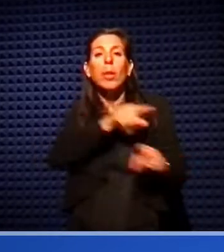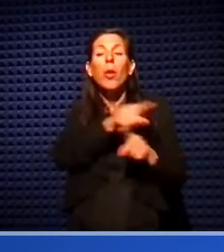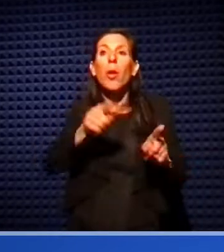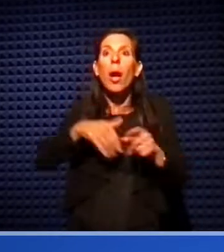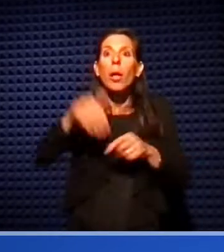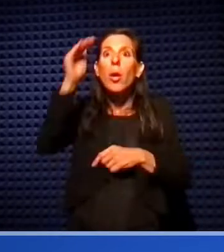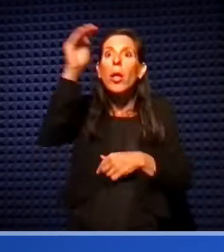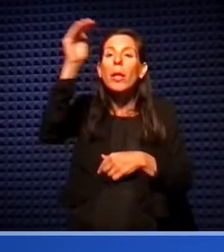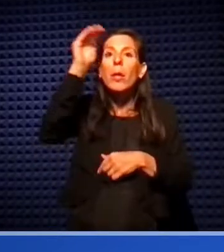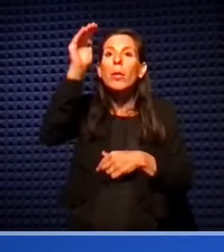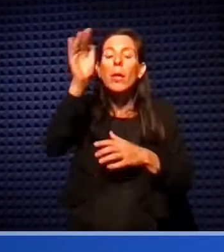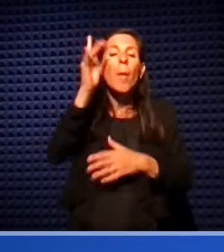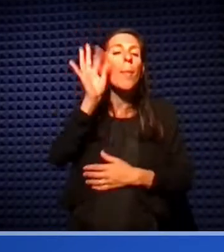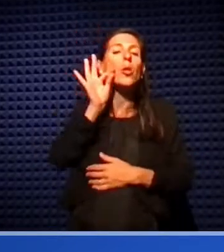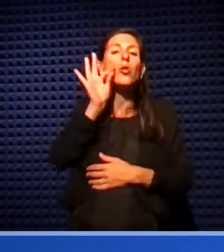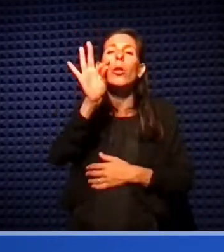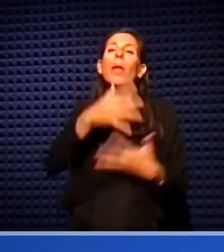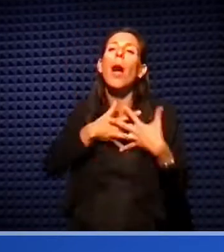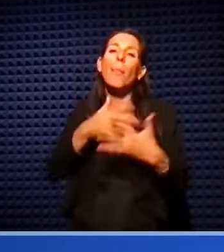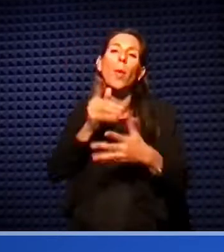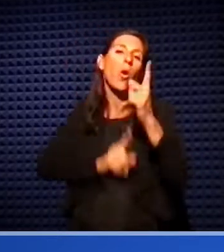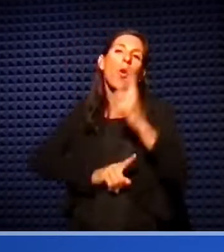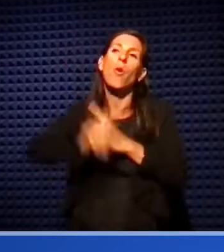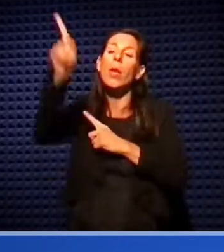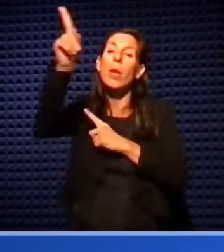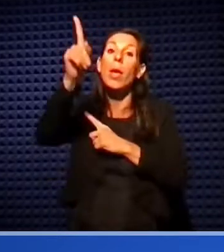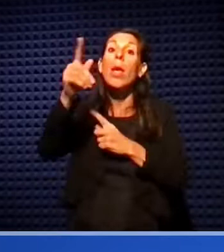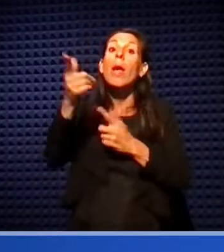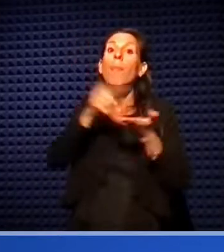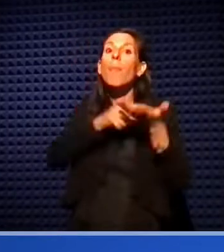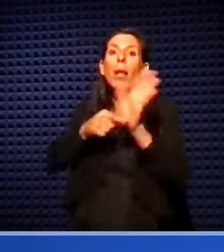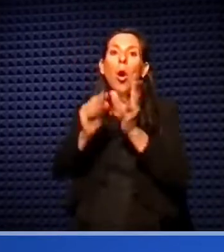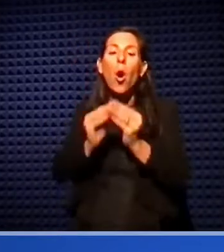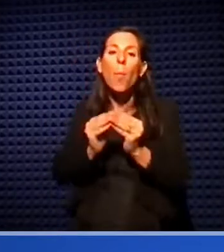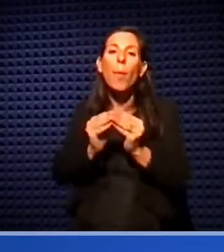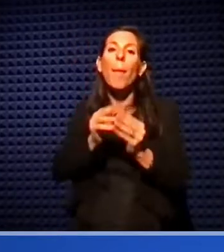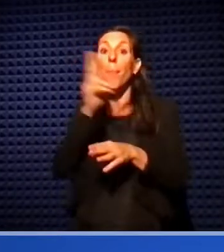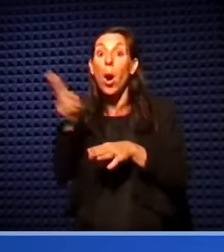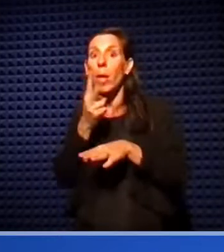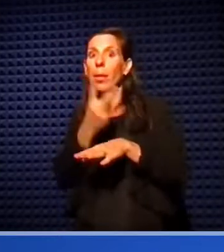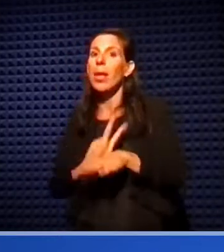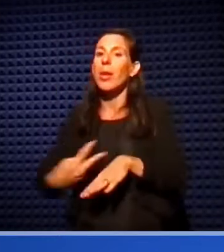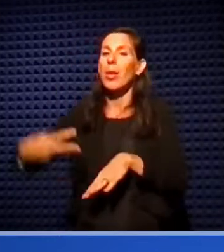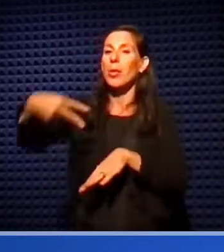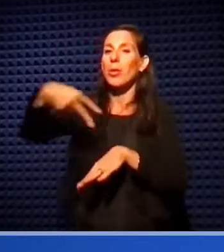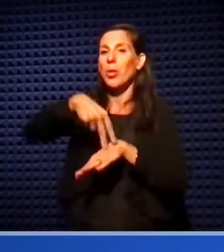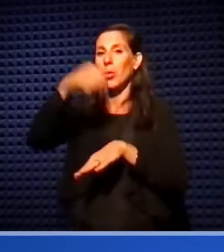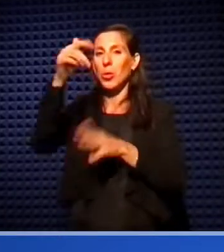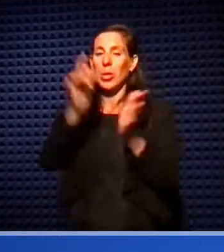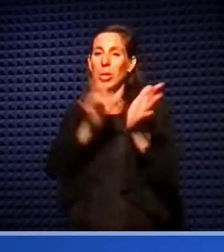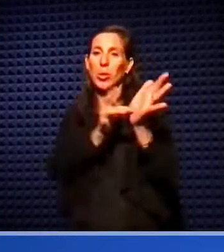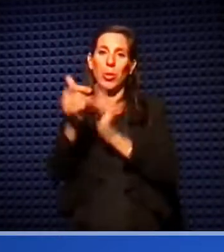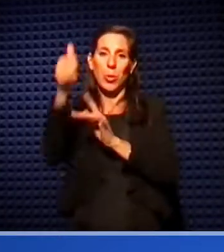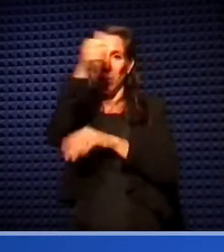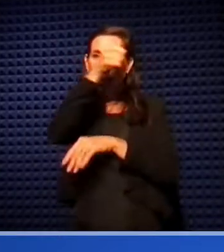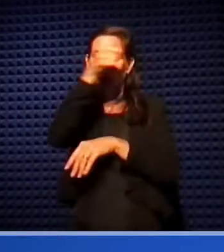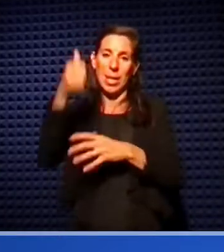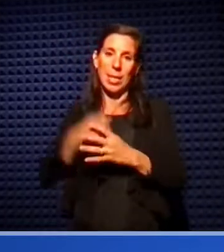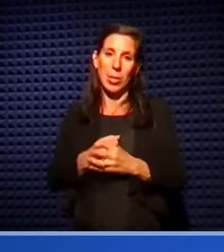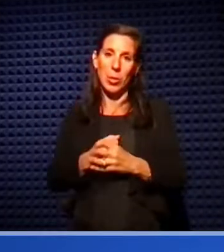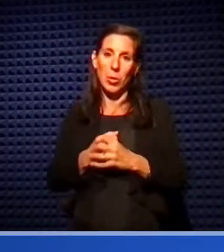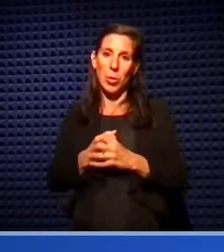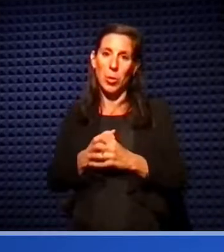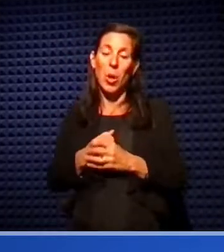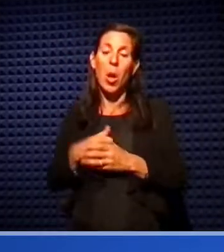خيدناغرو يمعدو كما يزوم نابسب غلاطيا زمو صحدث سبخت ونجل ندحريت كمرسو امو نتي بنصا بييسوس كريستوس